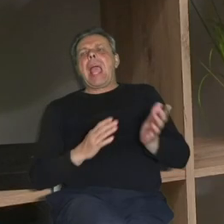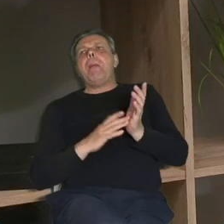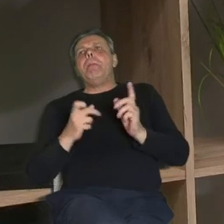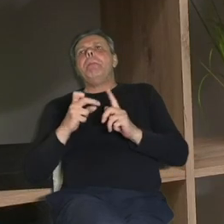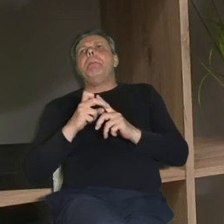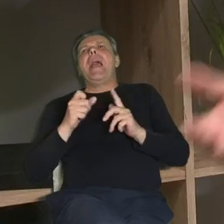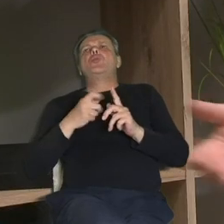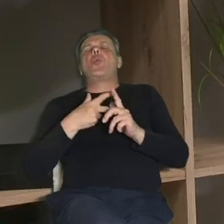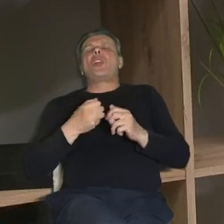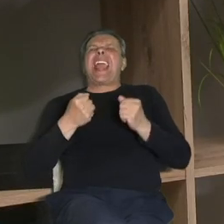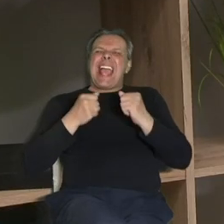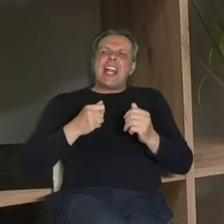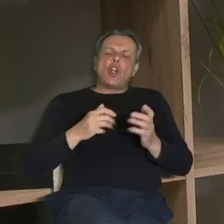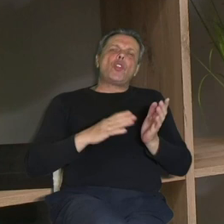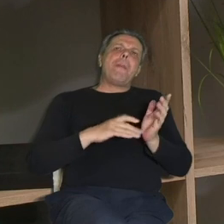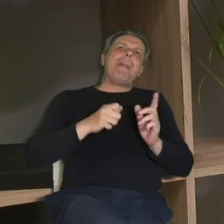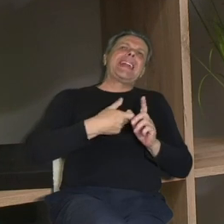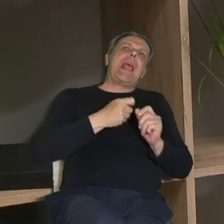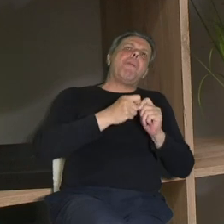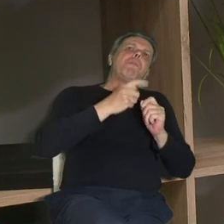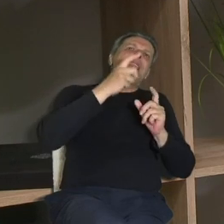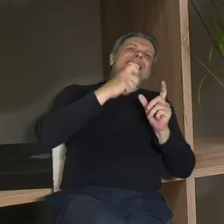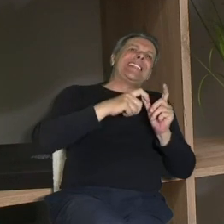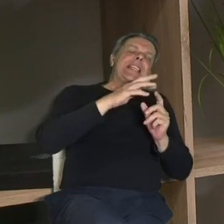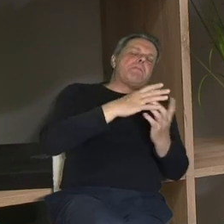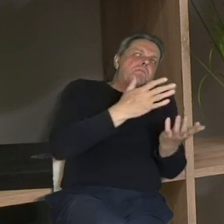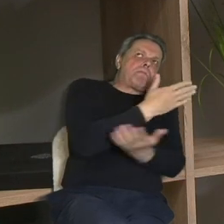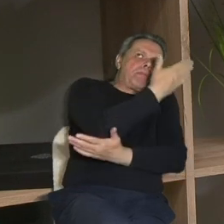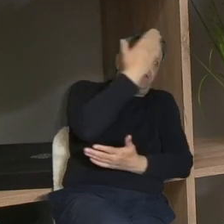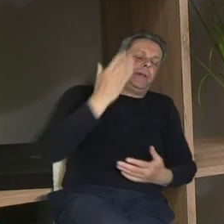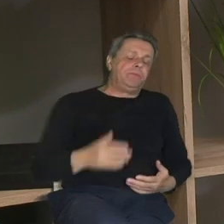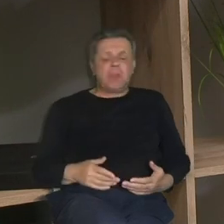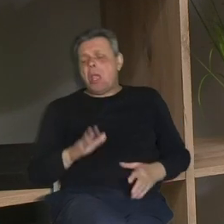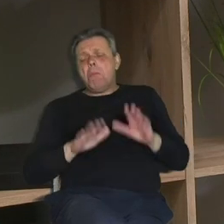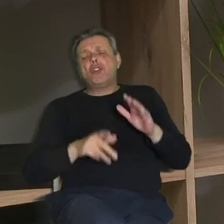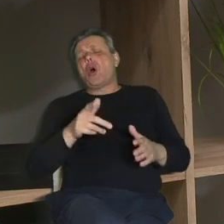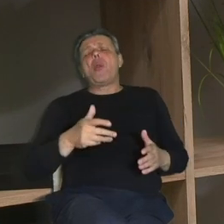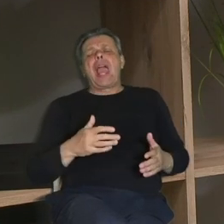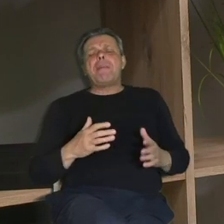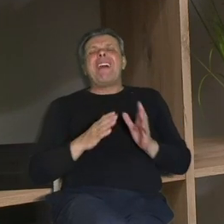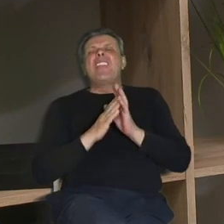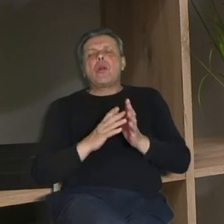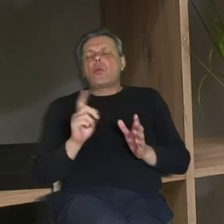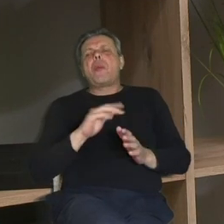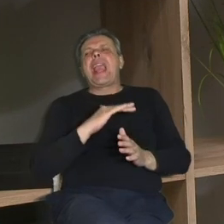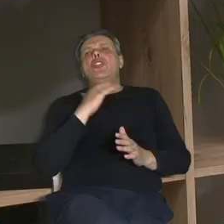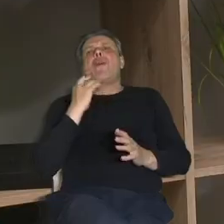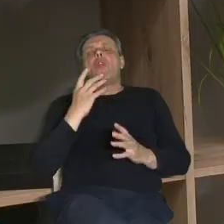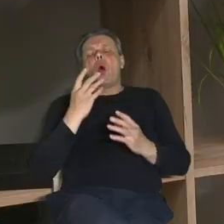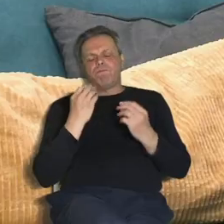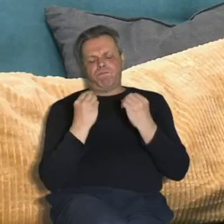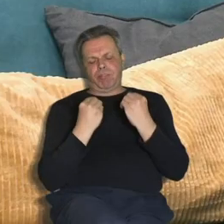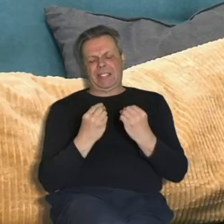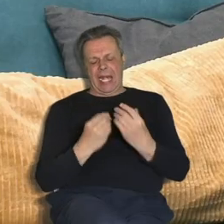Marije Bistrice ili... Ne, nego njoj je dakle takva vjera koja još nije dovoljno, recimo, sazrila, pa je važnije Međugorje nego li